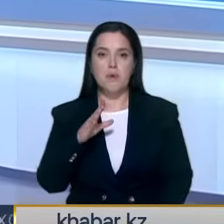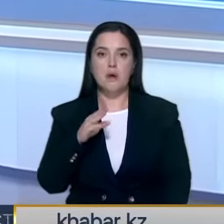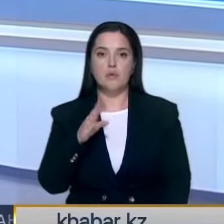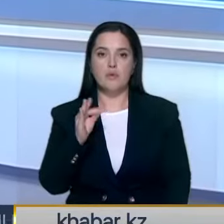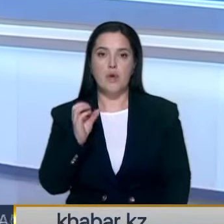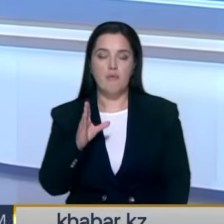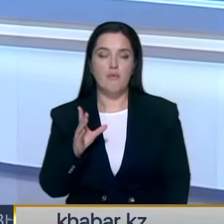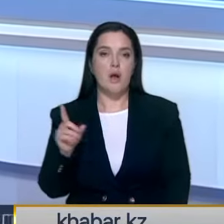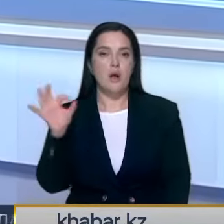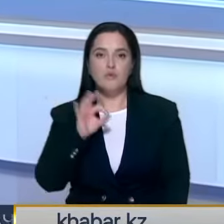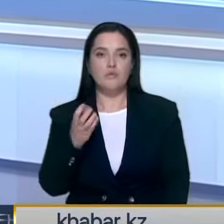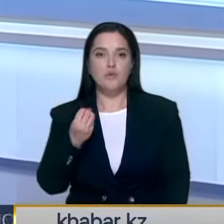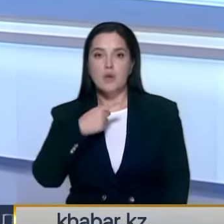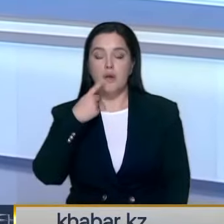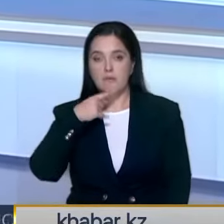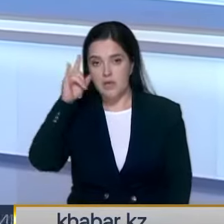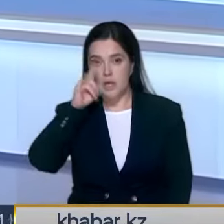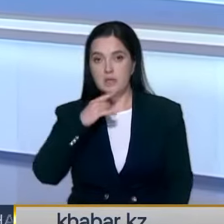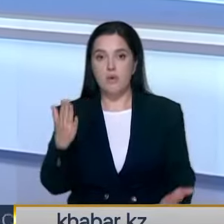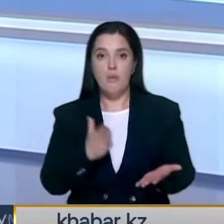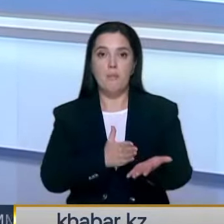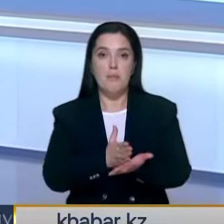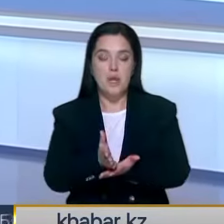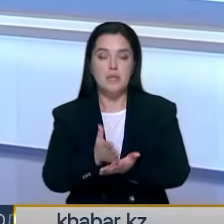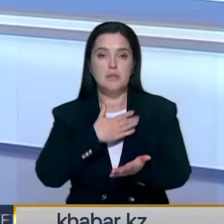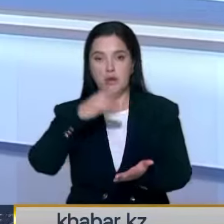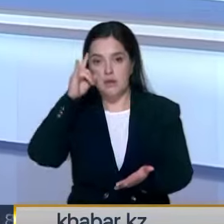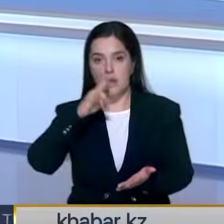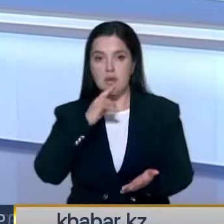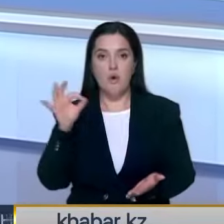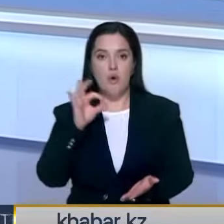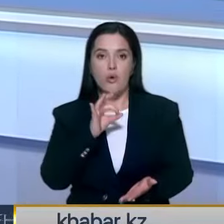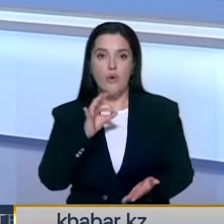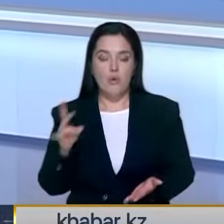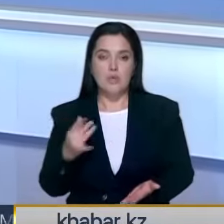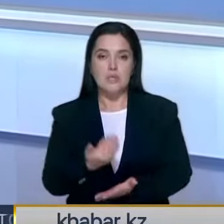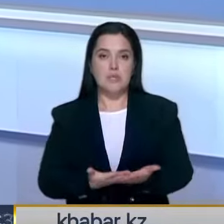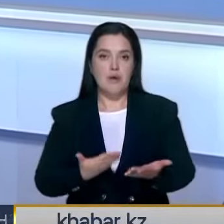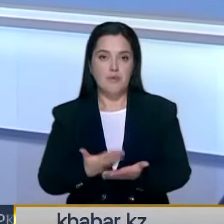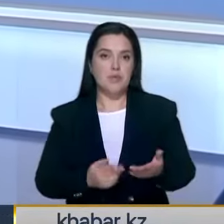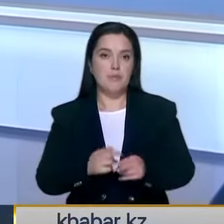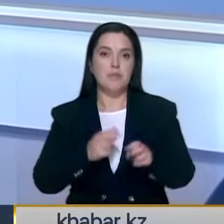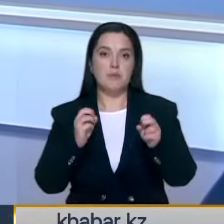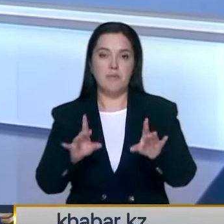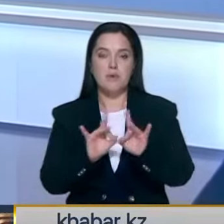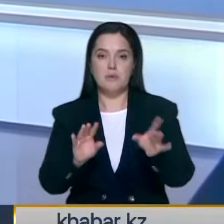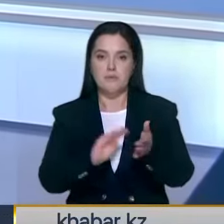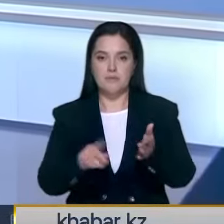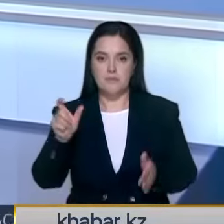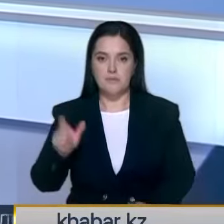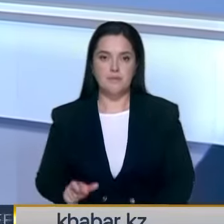чём ещё говорил казахстанский Лидер и какой политики придерживается наша страна в отношении ООН и совета безопасности в материале Бота